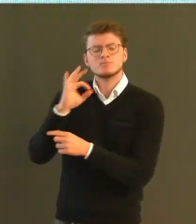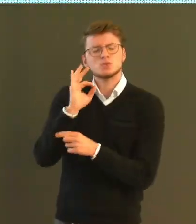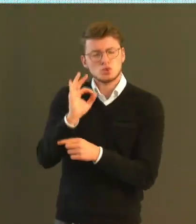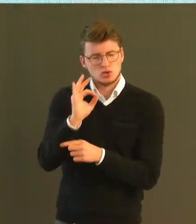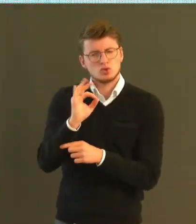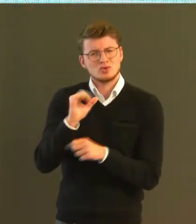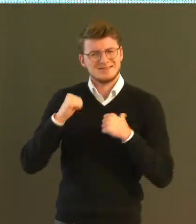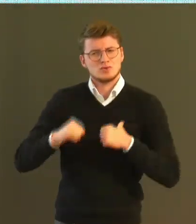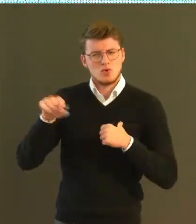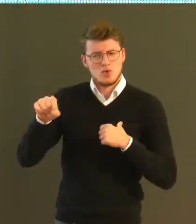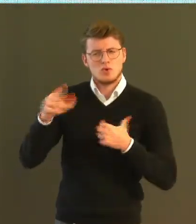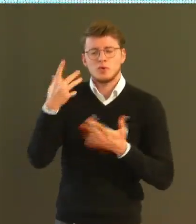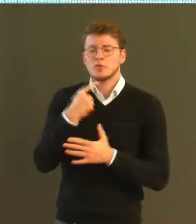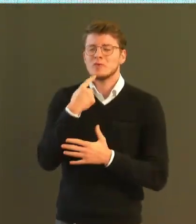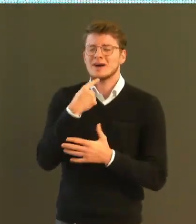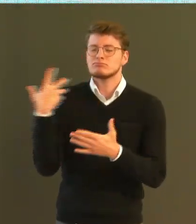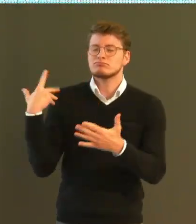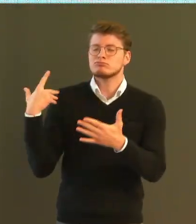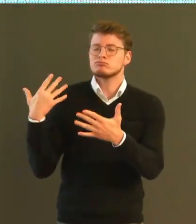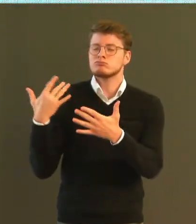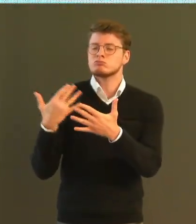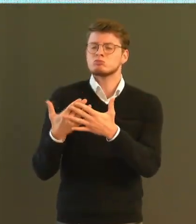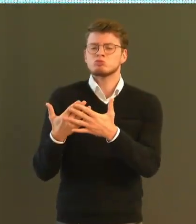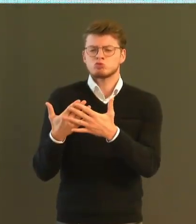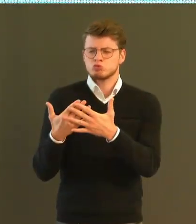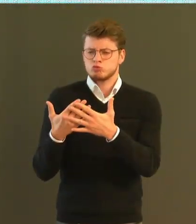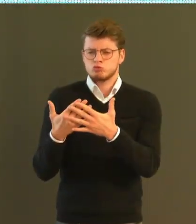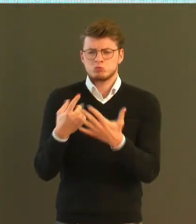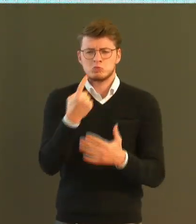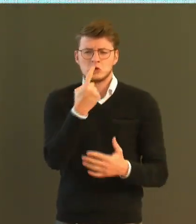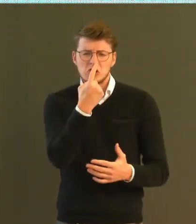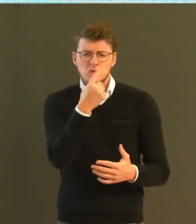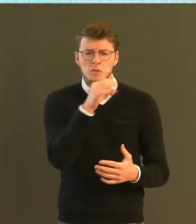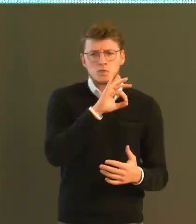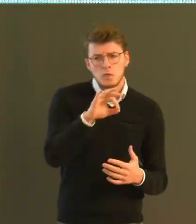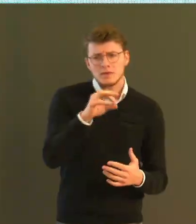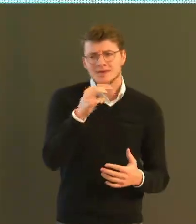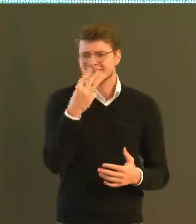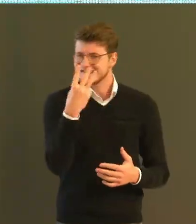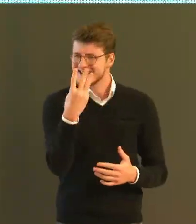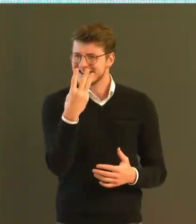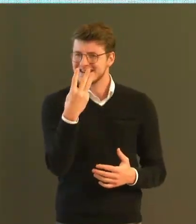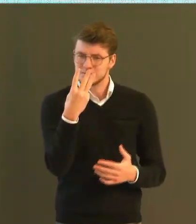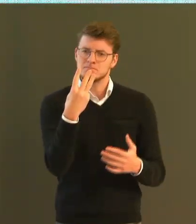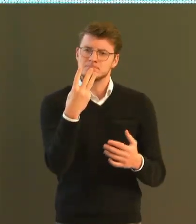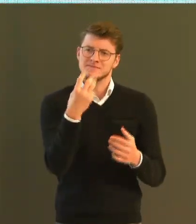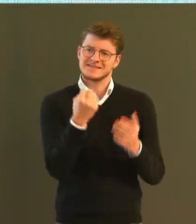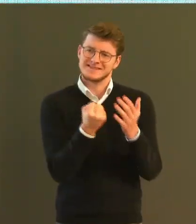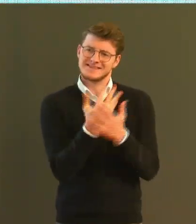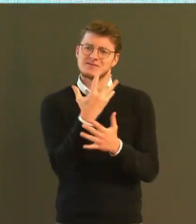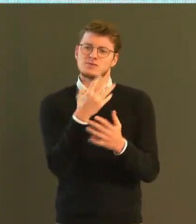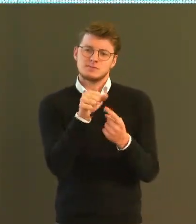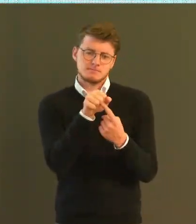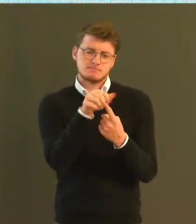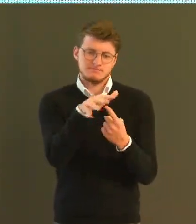vers le classique into dreams eric forcada parties prenantes sintra différent